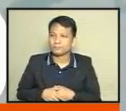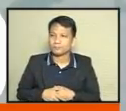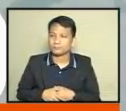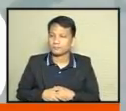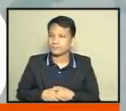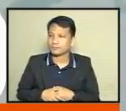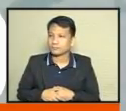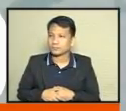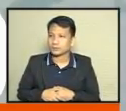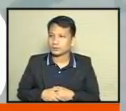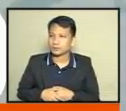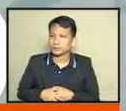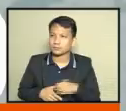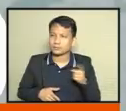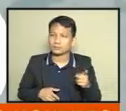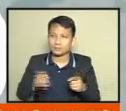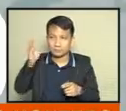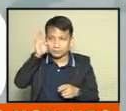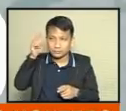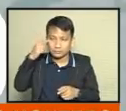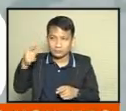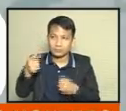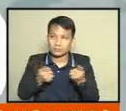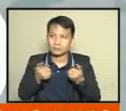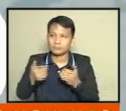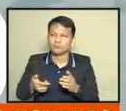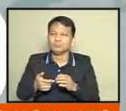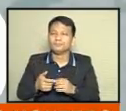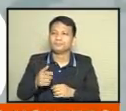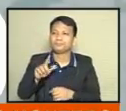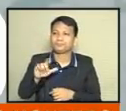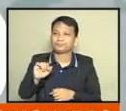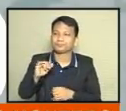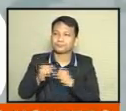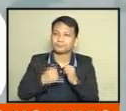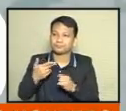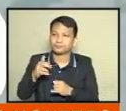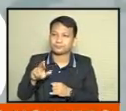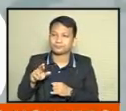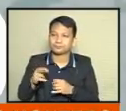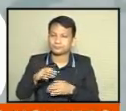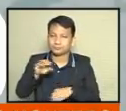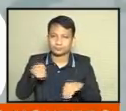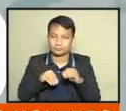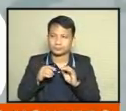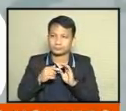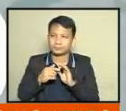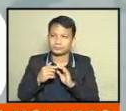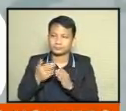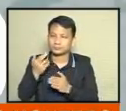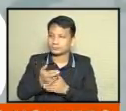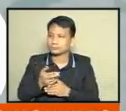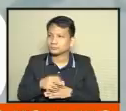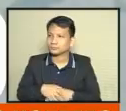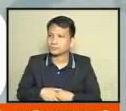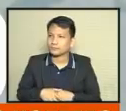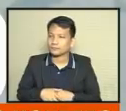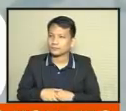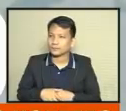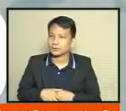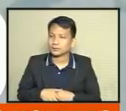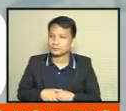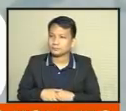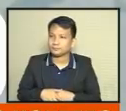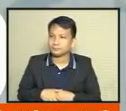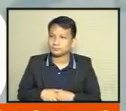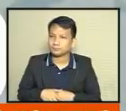Naputol. Sige, nasa ilang telepono si Bambi Portugal, admin officer ng LAG International HR and Recruitment Incorporated. Magandang tanghali po sa inyo, Miss